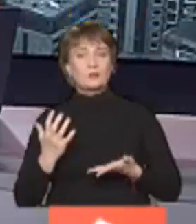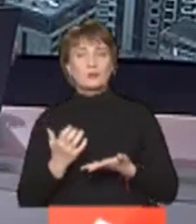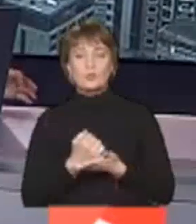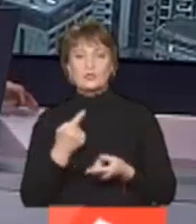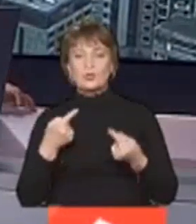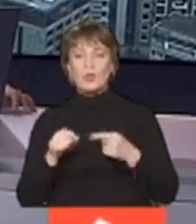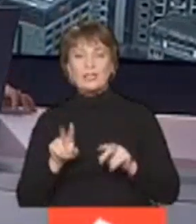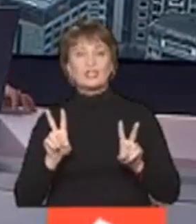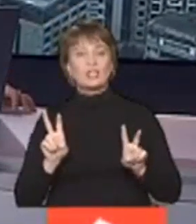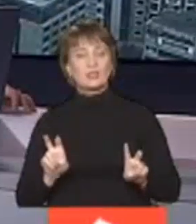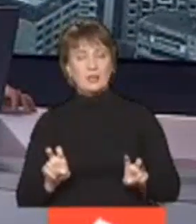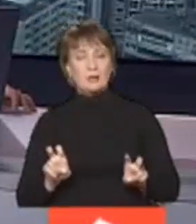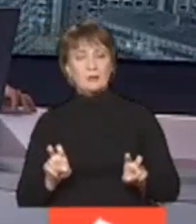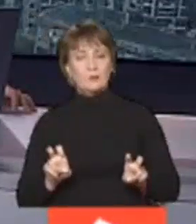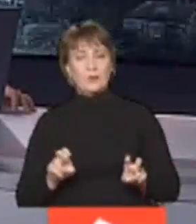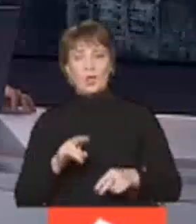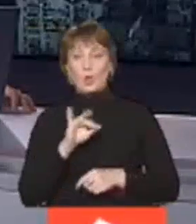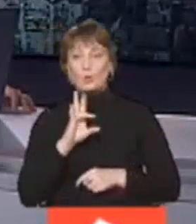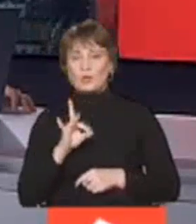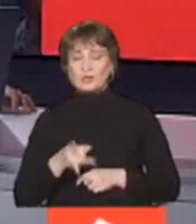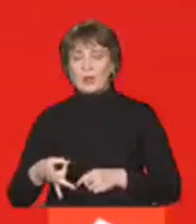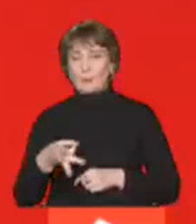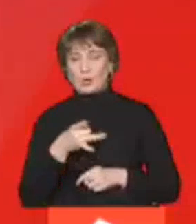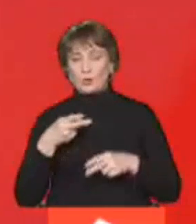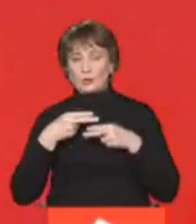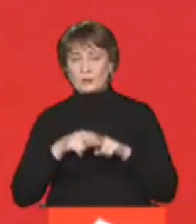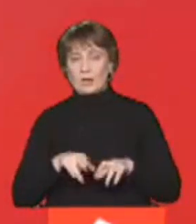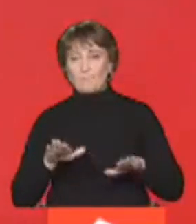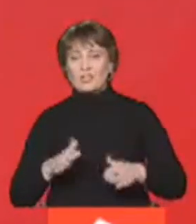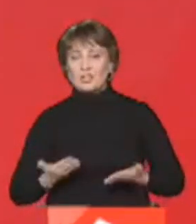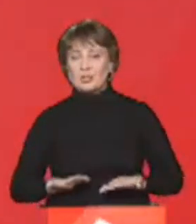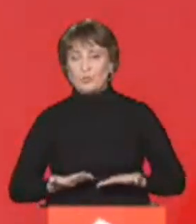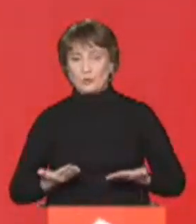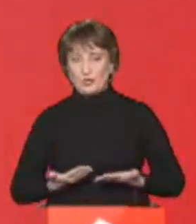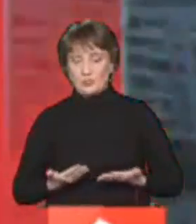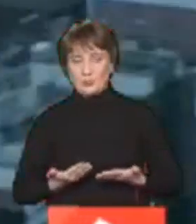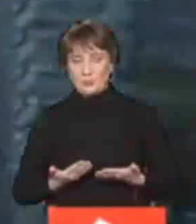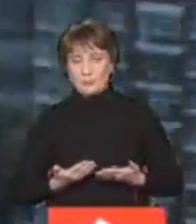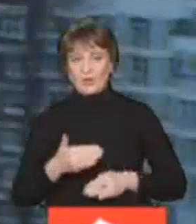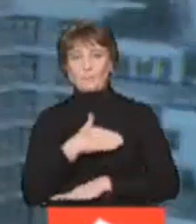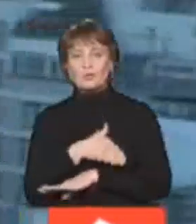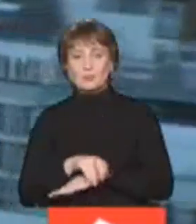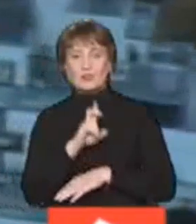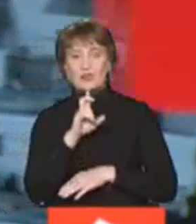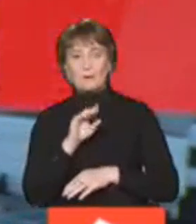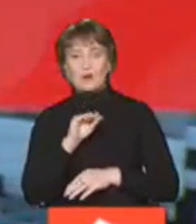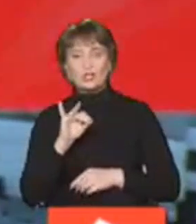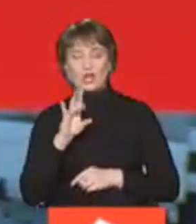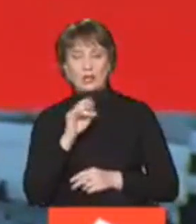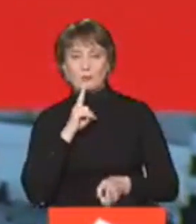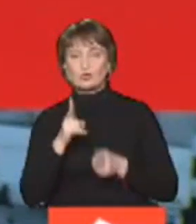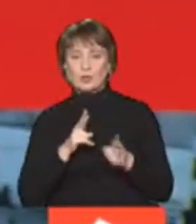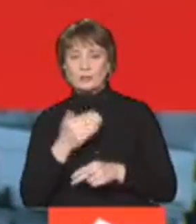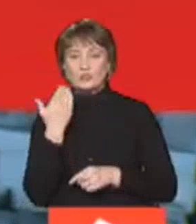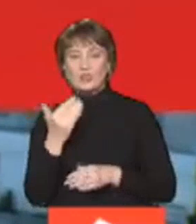до інших тем. У Дарницькому районі столиці мешканці будинку на проспекті Бажана 5 жаліються на те,